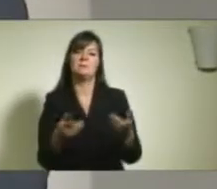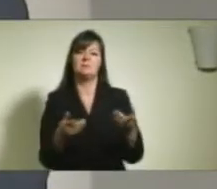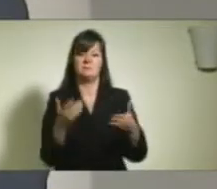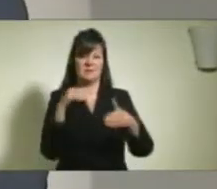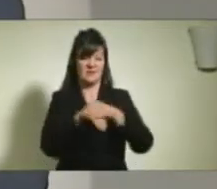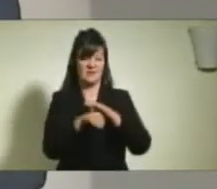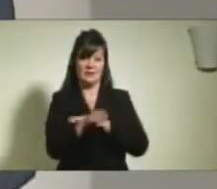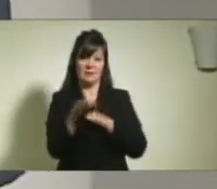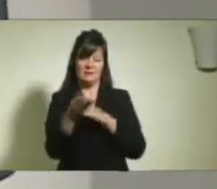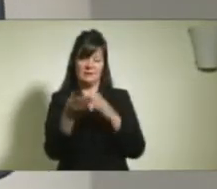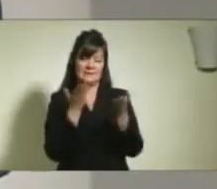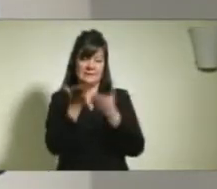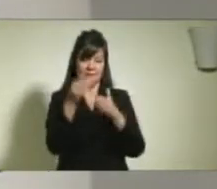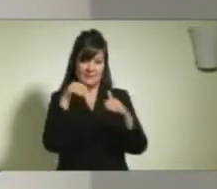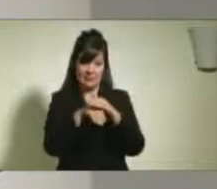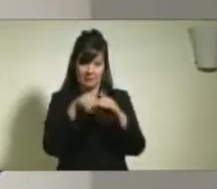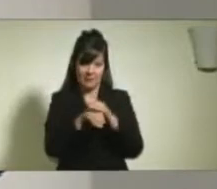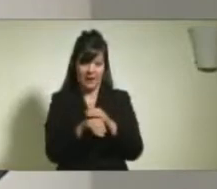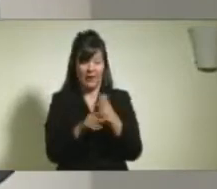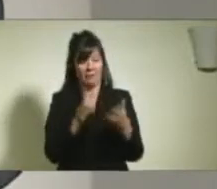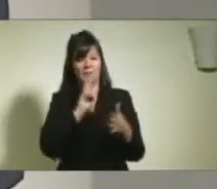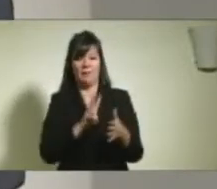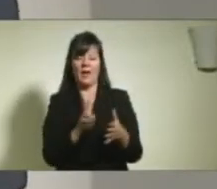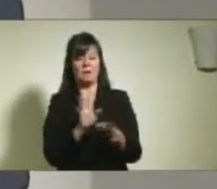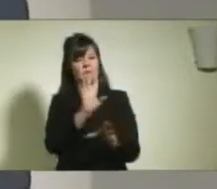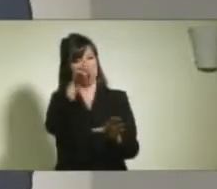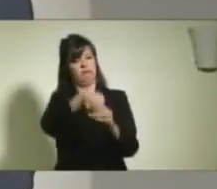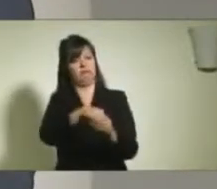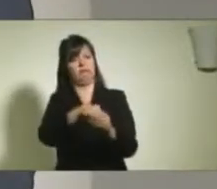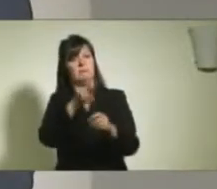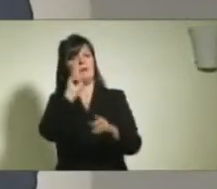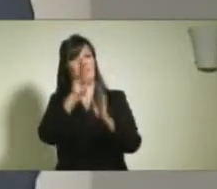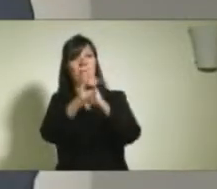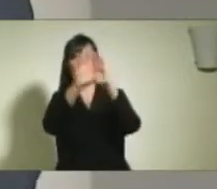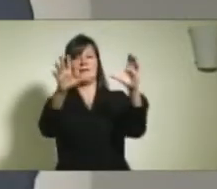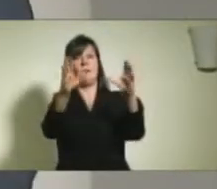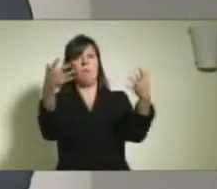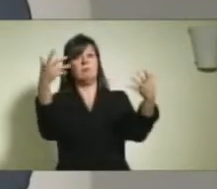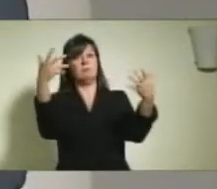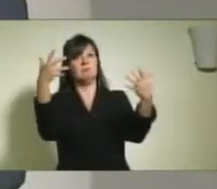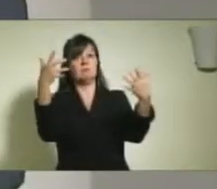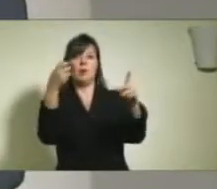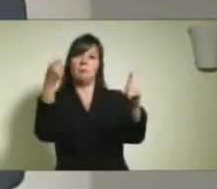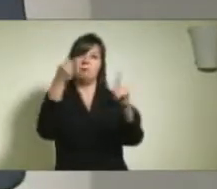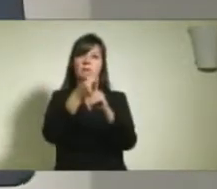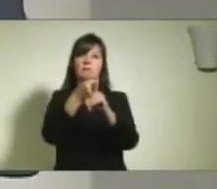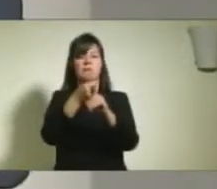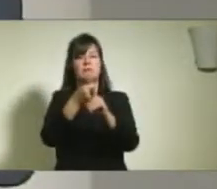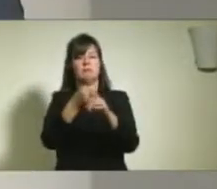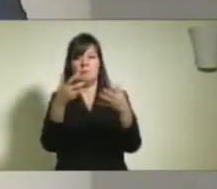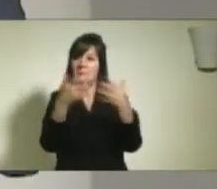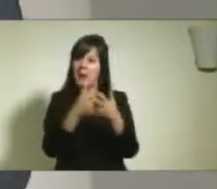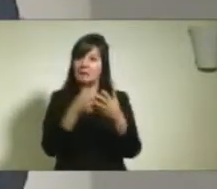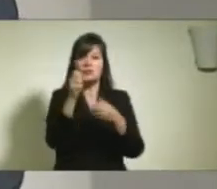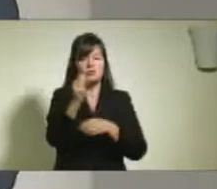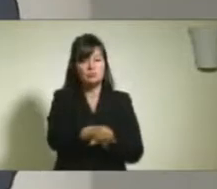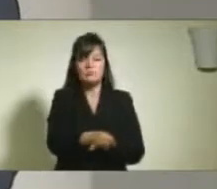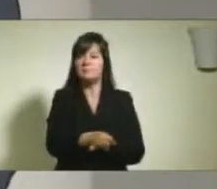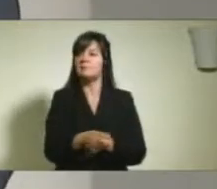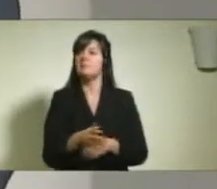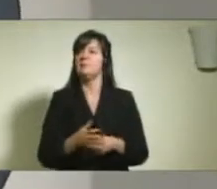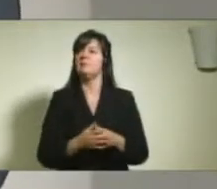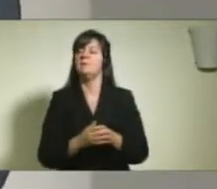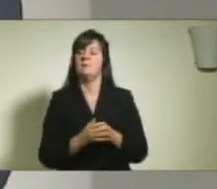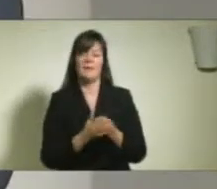s'inscrivent dans cette vision-là. Mais on sait très bien que les services bancaires, comme l'ensemble de